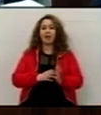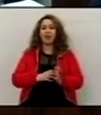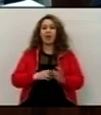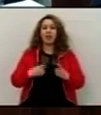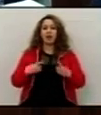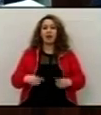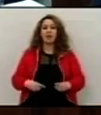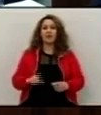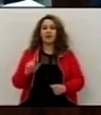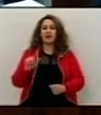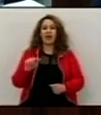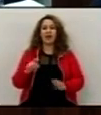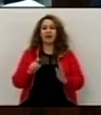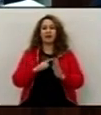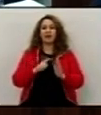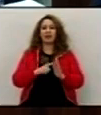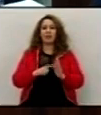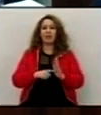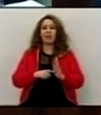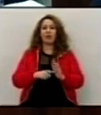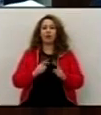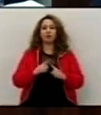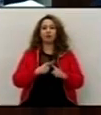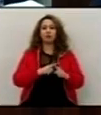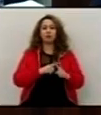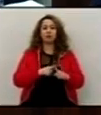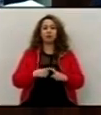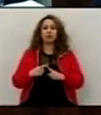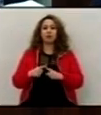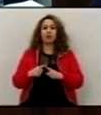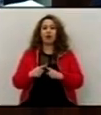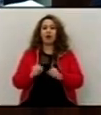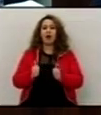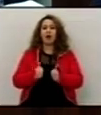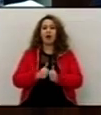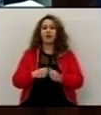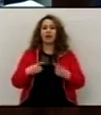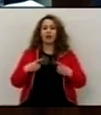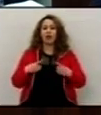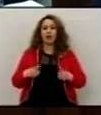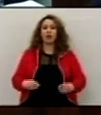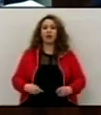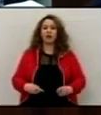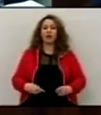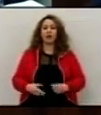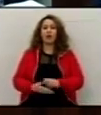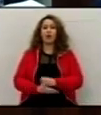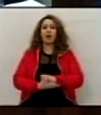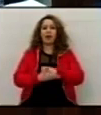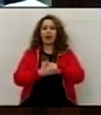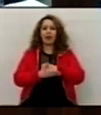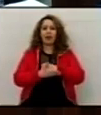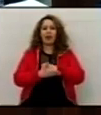فيه نقاط تتقاطع مع اهتمامات السيد النائب، وخاصة في تدعيم الزراعة الصحراوية